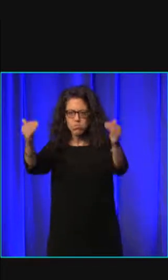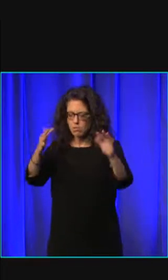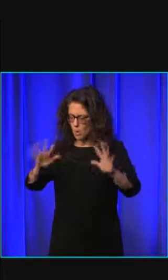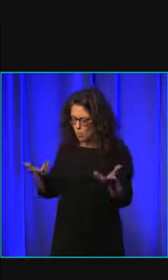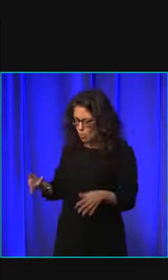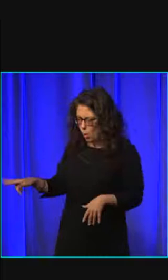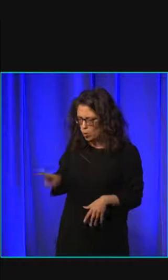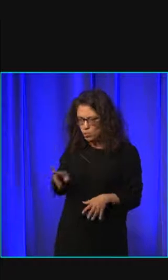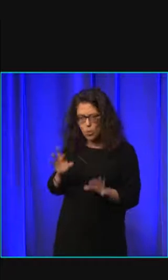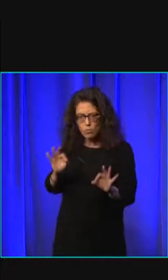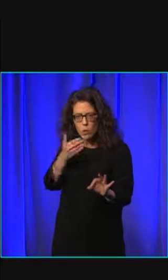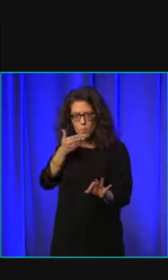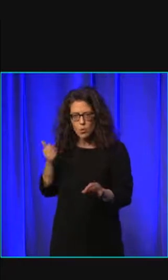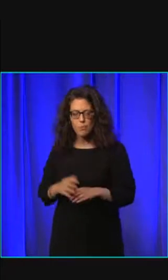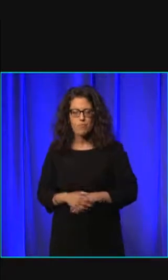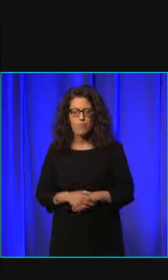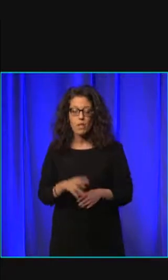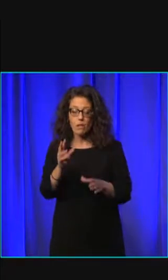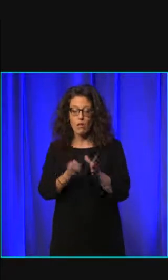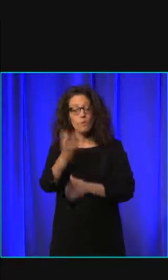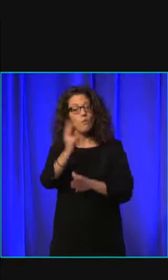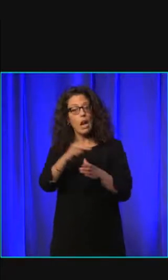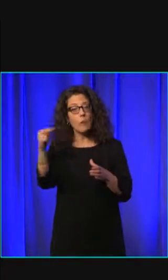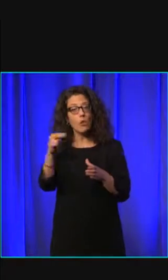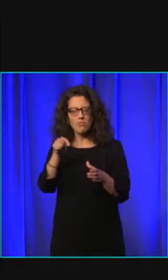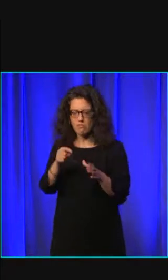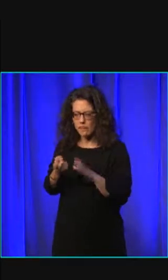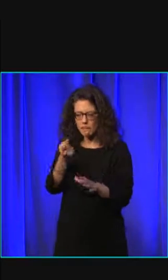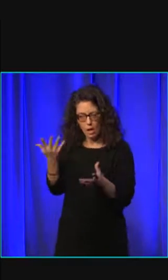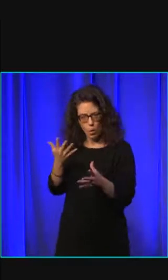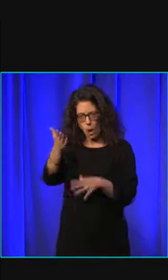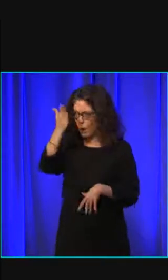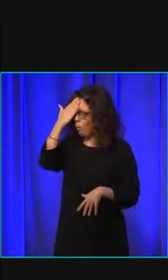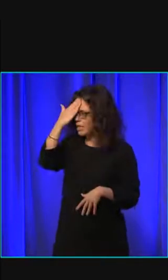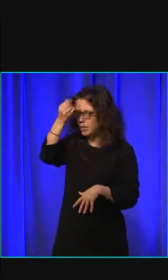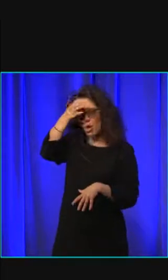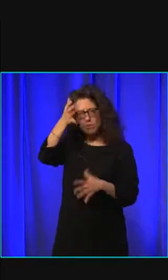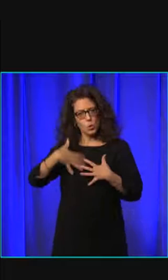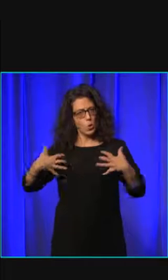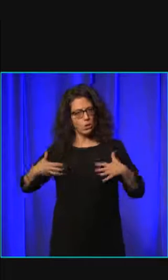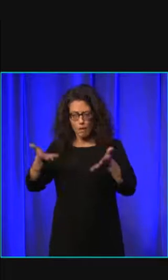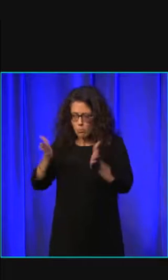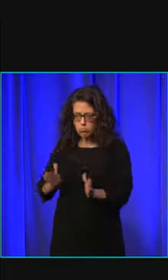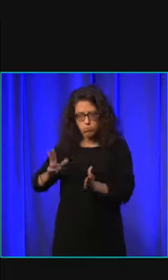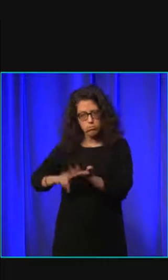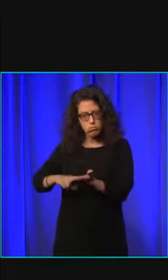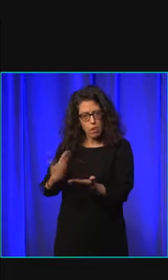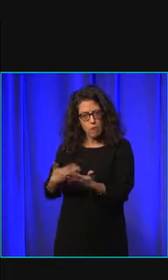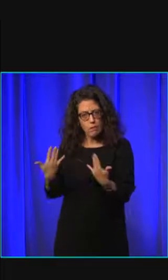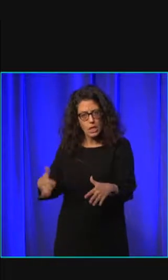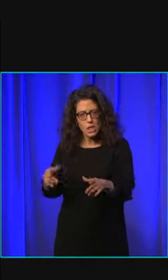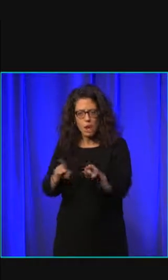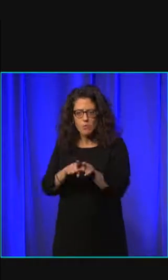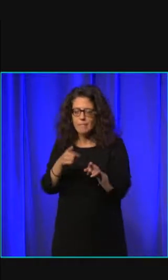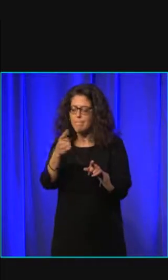blessés. Cette approche, elle se base sur des connaissances scientifiques qui sont avérées et elle se base sur la